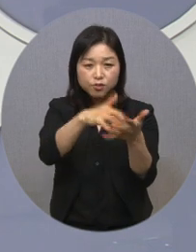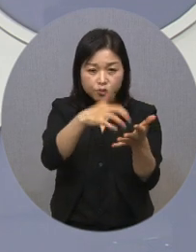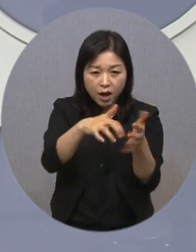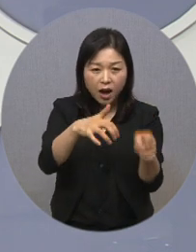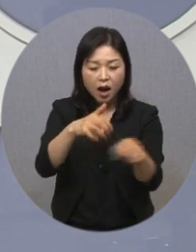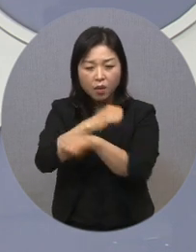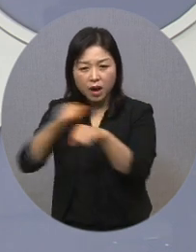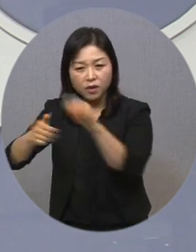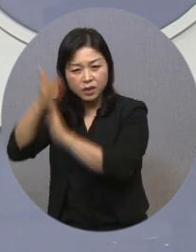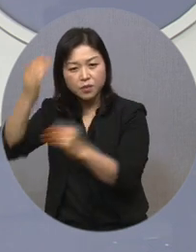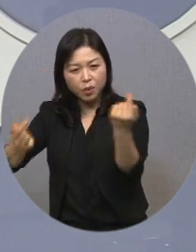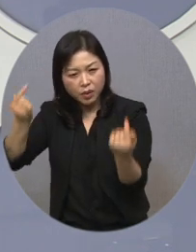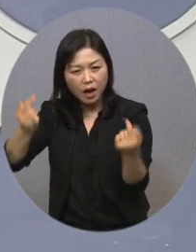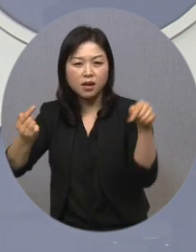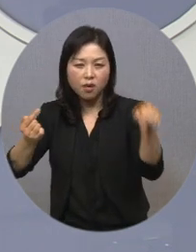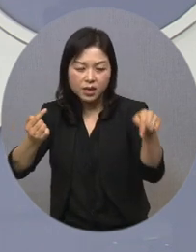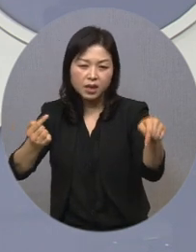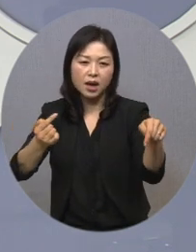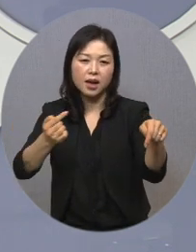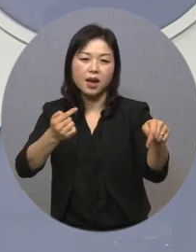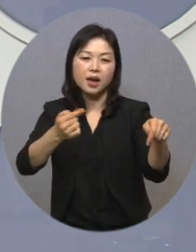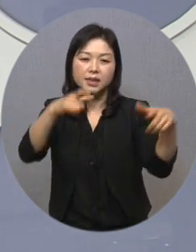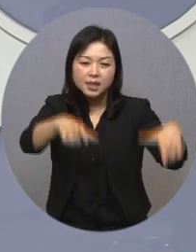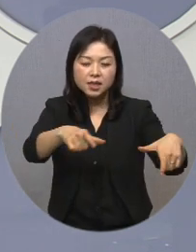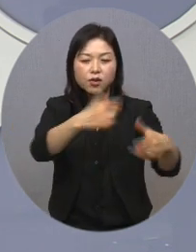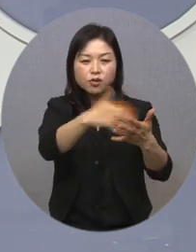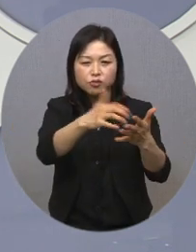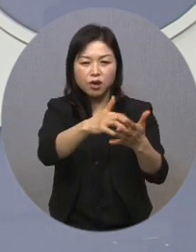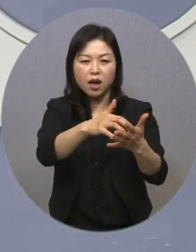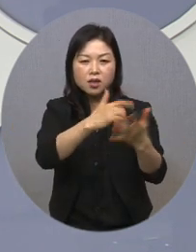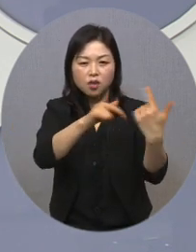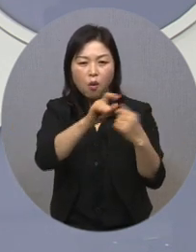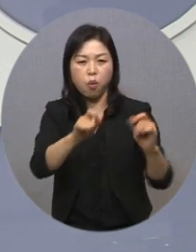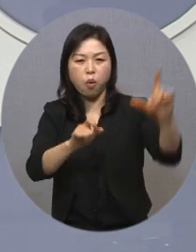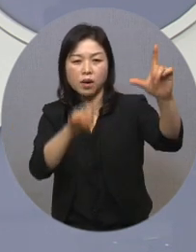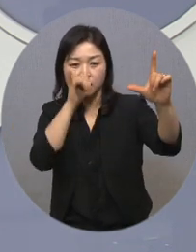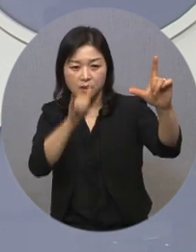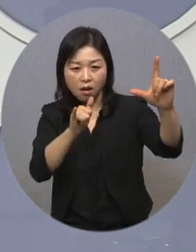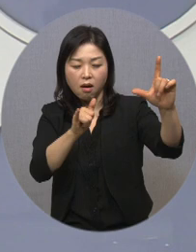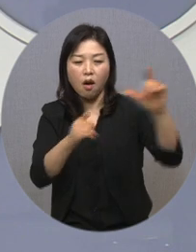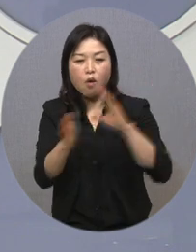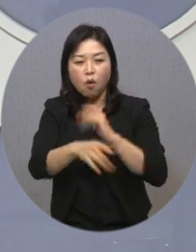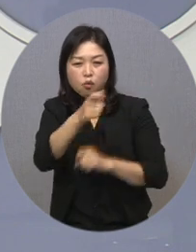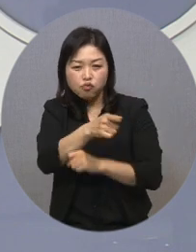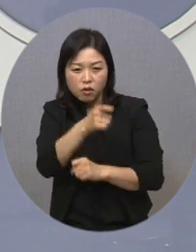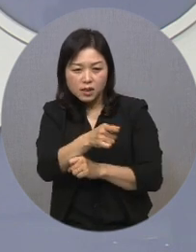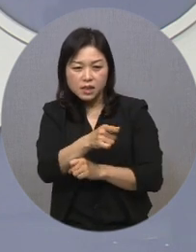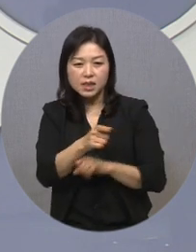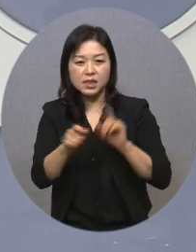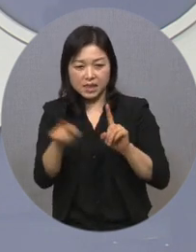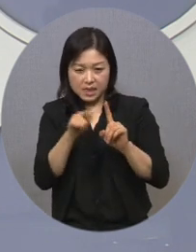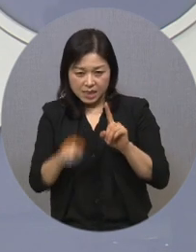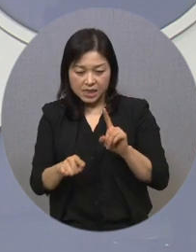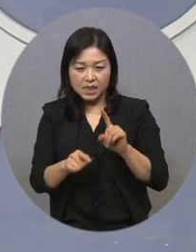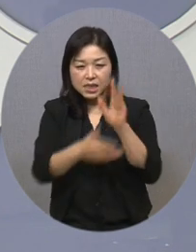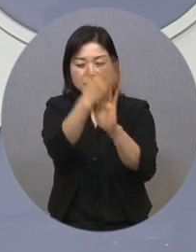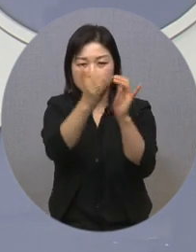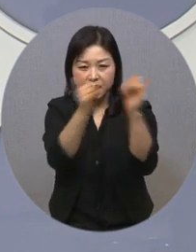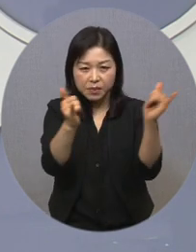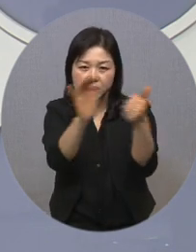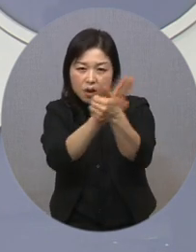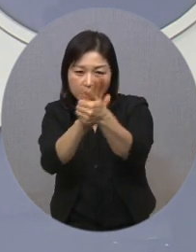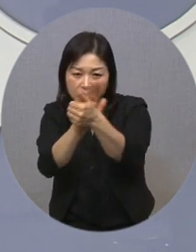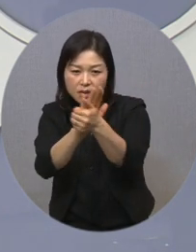발생하고 공무원의 1인 시민의 수가 차이나는 것들을 해결하기 위해서 대안들이 필요한